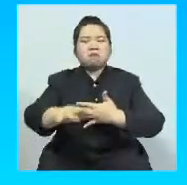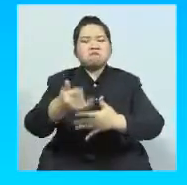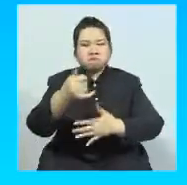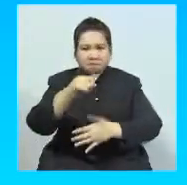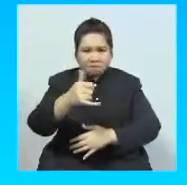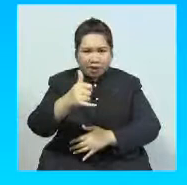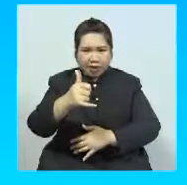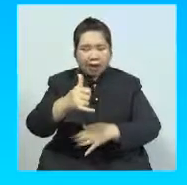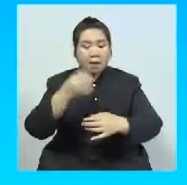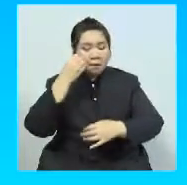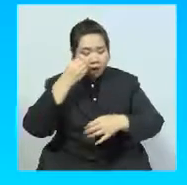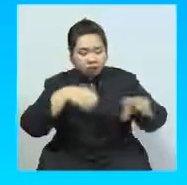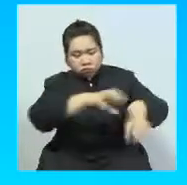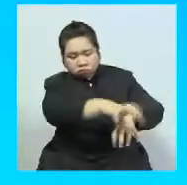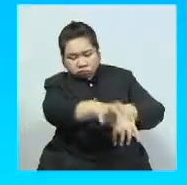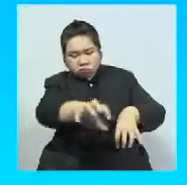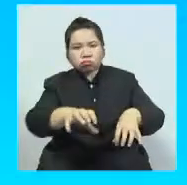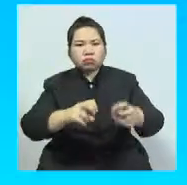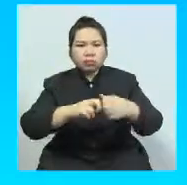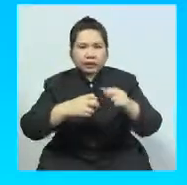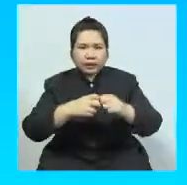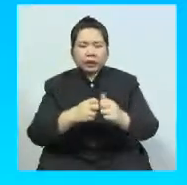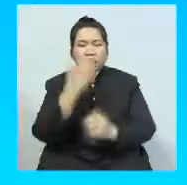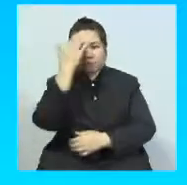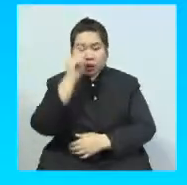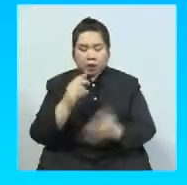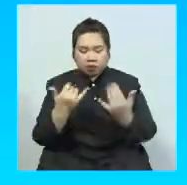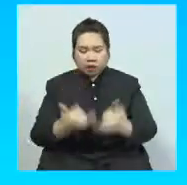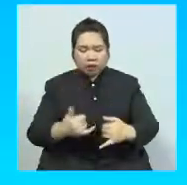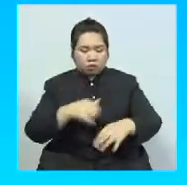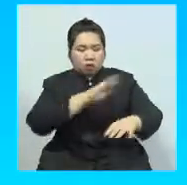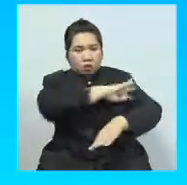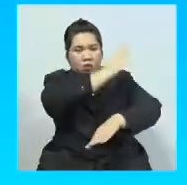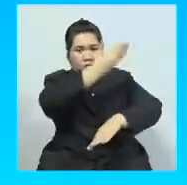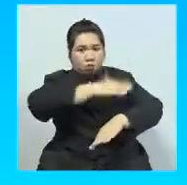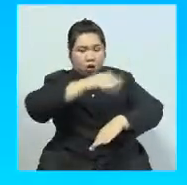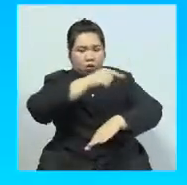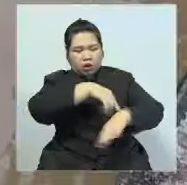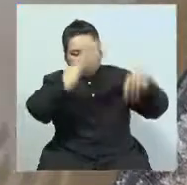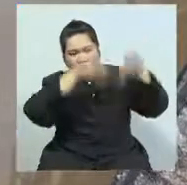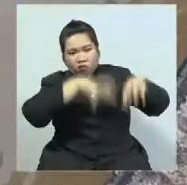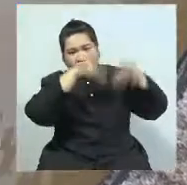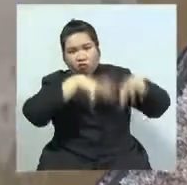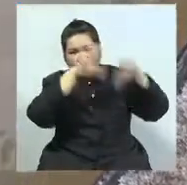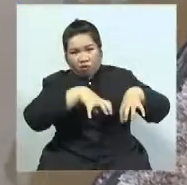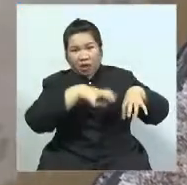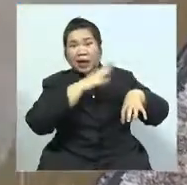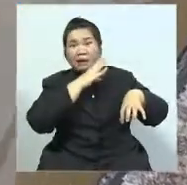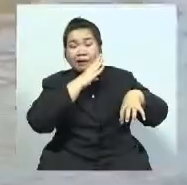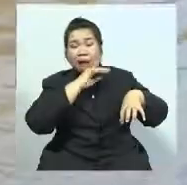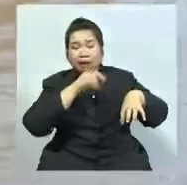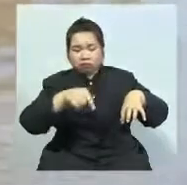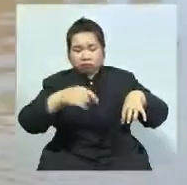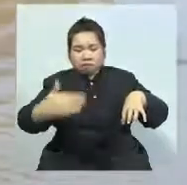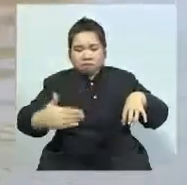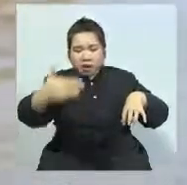เอ่อล้นเข้าท่วมชุมโดยเฉพาะช่วงนี้ฝนยังตกในพื้นที่ต้นน้ำเขาแก้วอย่างต่อเนื่องนะคะอันนี้เป็นสถานการณ์ล่